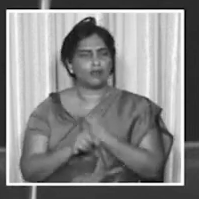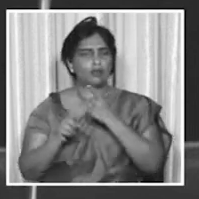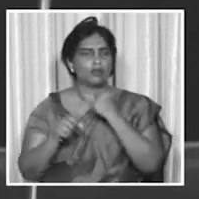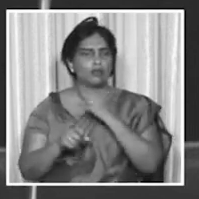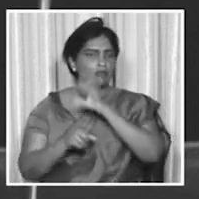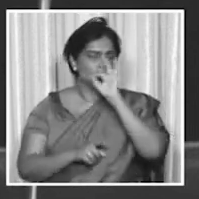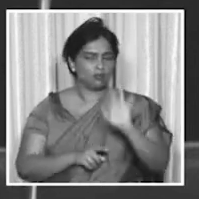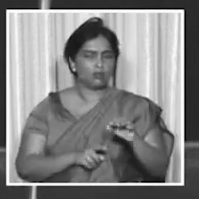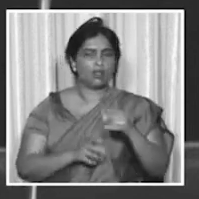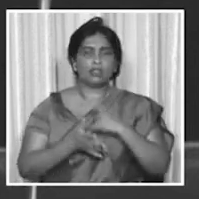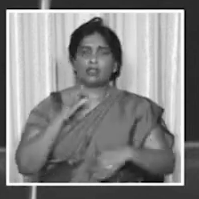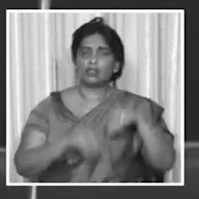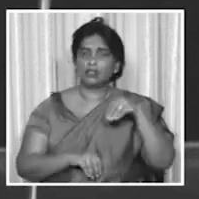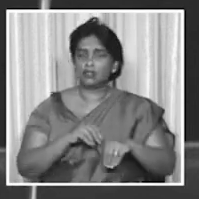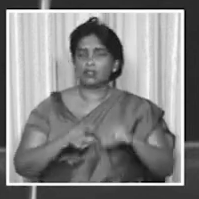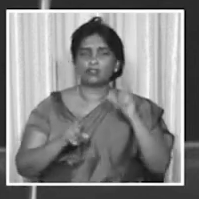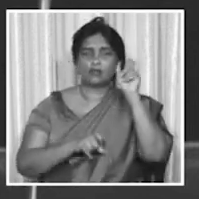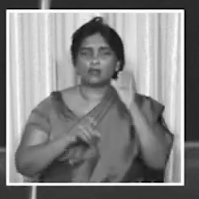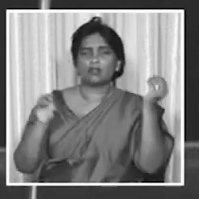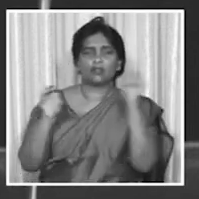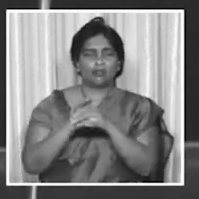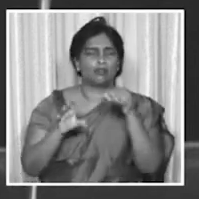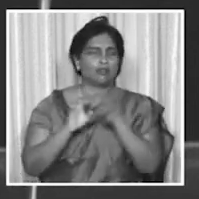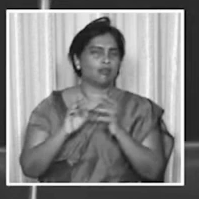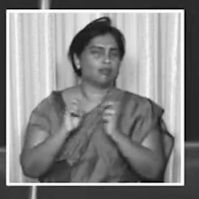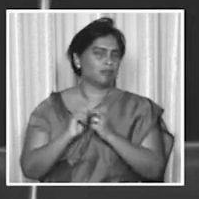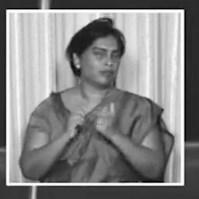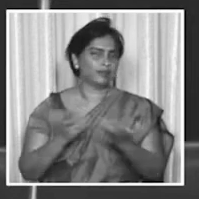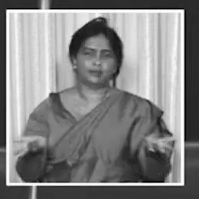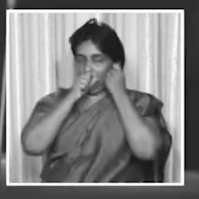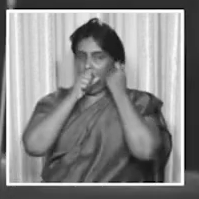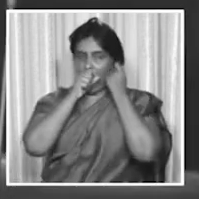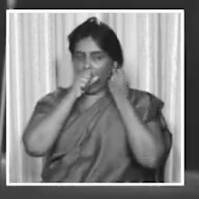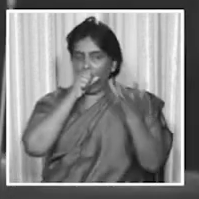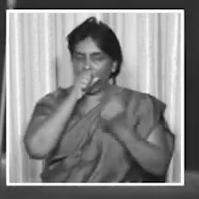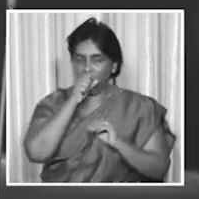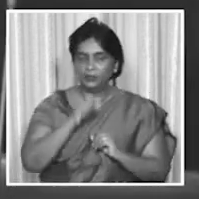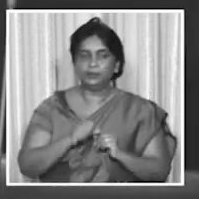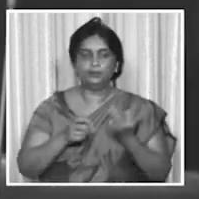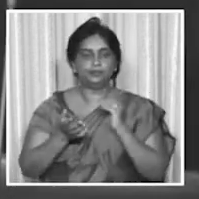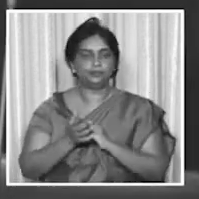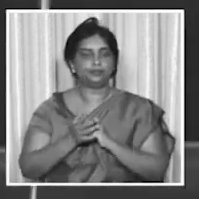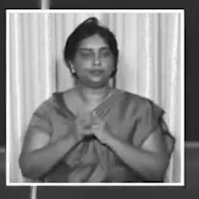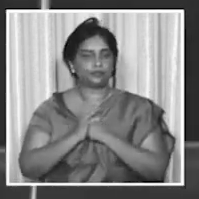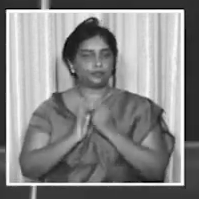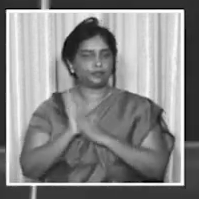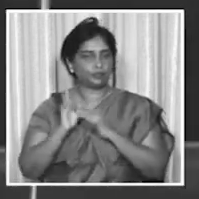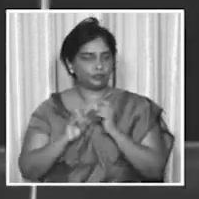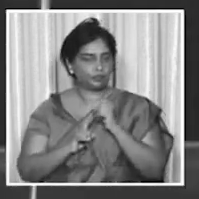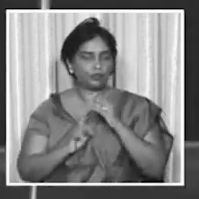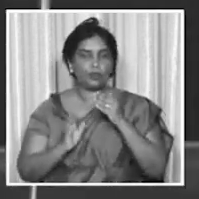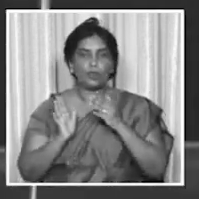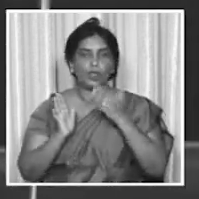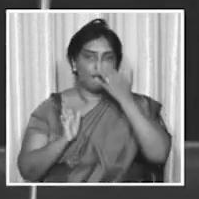මම දන්නේ දේශපාලනයෙන් කට්ටිය ඇතුළට දාපු නිසානේ මේ තත්ත්වයට අපි වෙලා ඉන්නේ ඒ වගේ තව එකක් ගරුව එමත්තුමා මන්නාරම